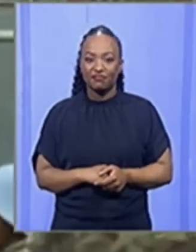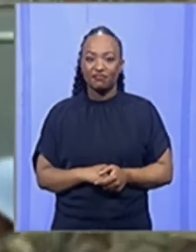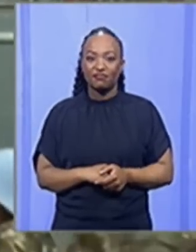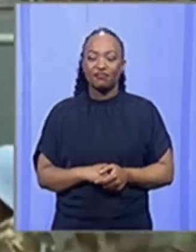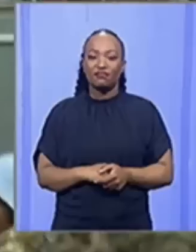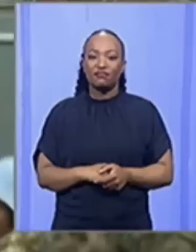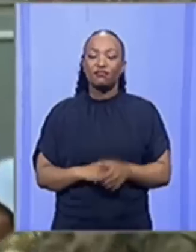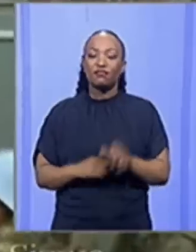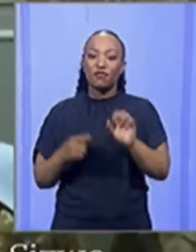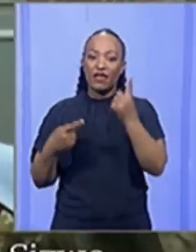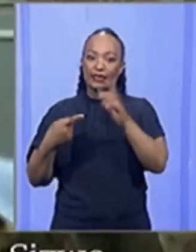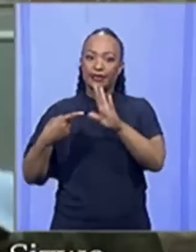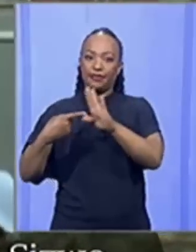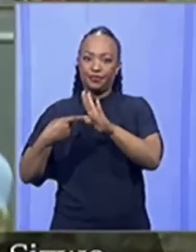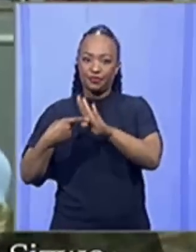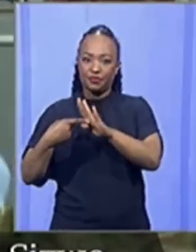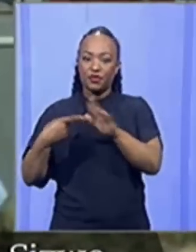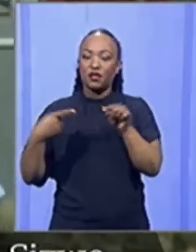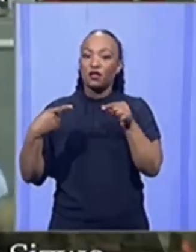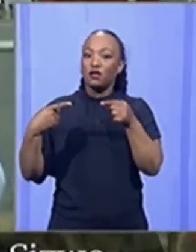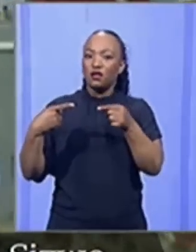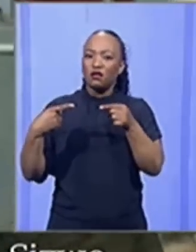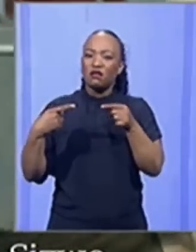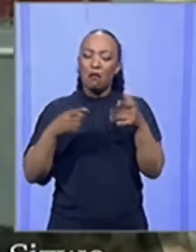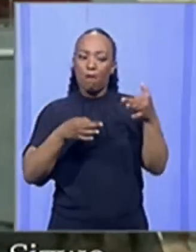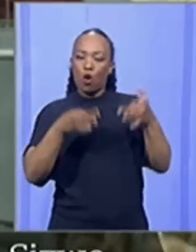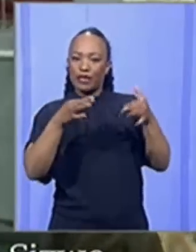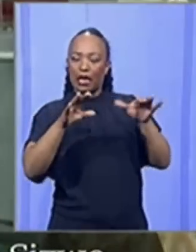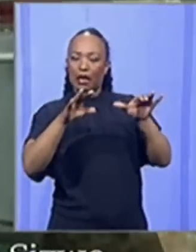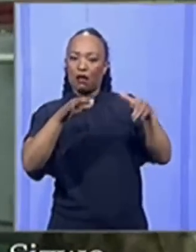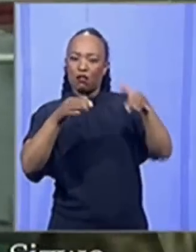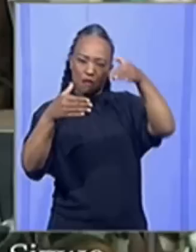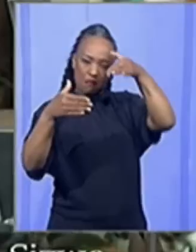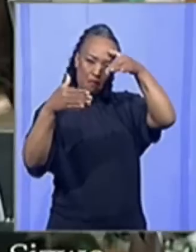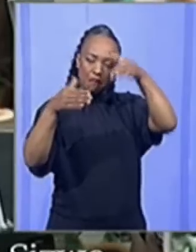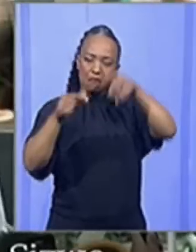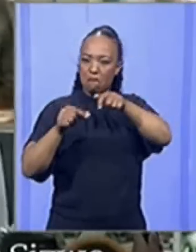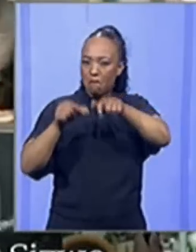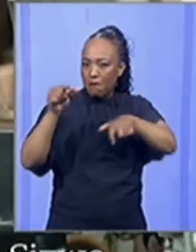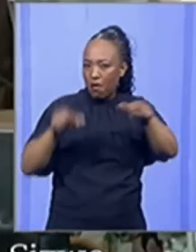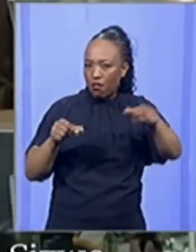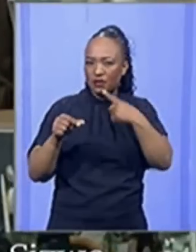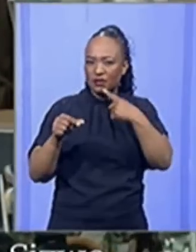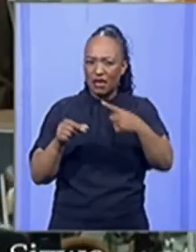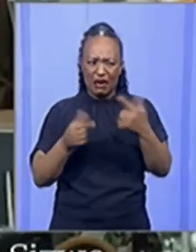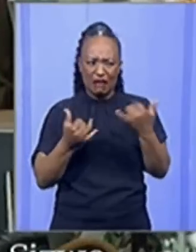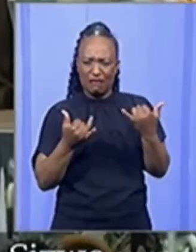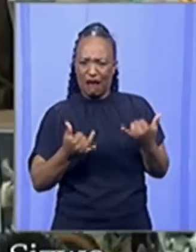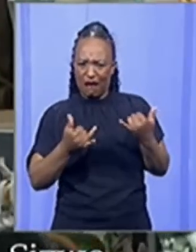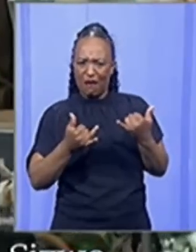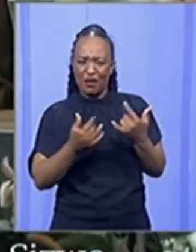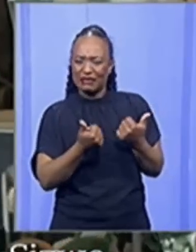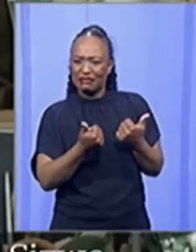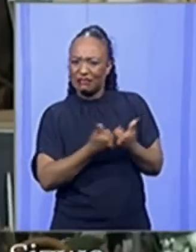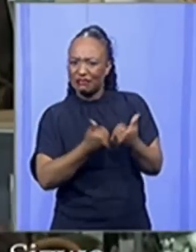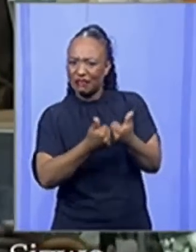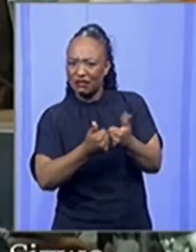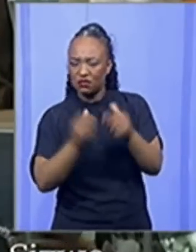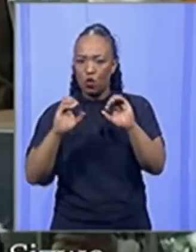Mo kgaseng eno, baitseanape ba tsa sepolotiki ba tlhalosa ka ga dikgwetlho tsa ga jaana tse di lebaganeng le koko la